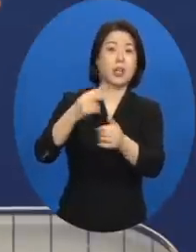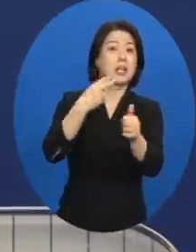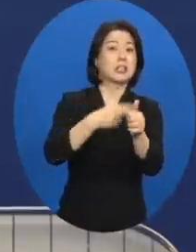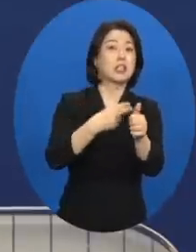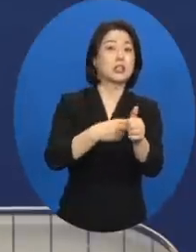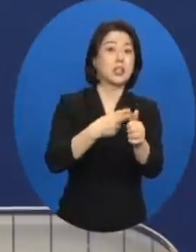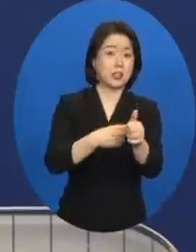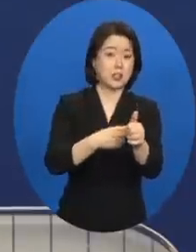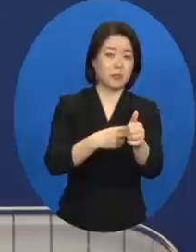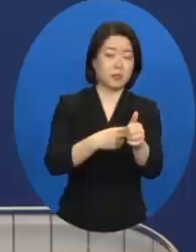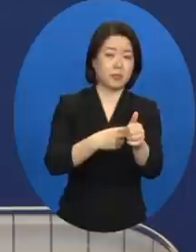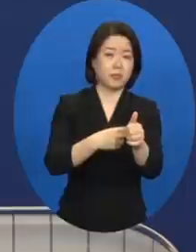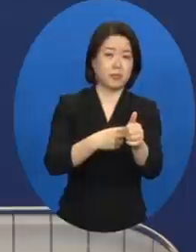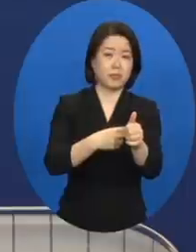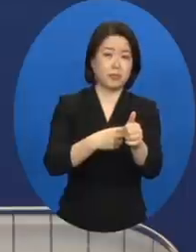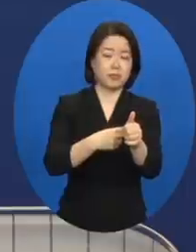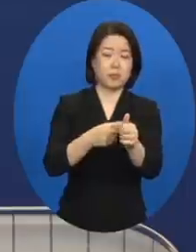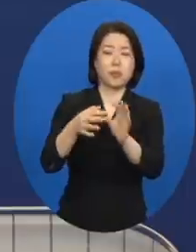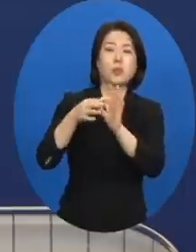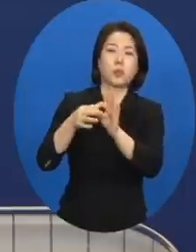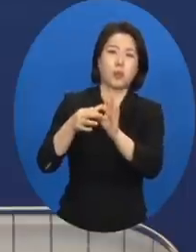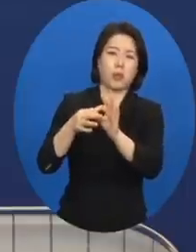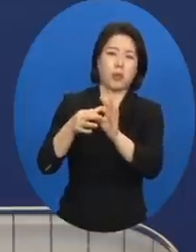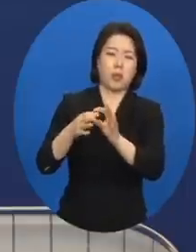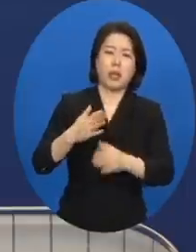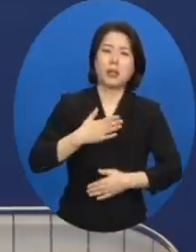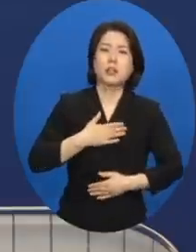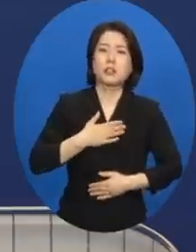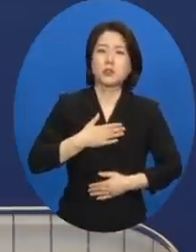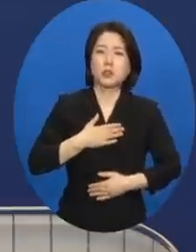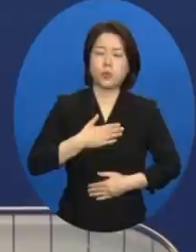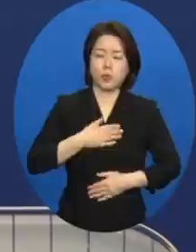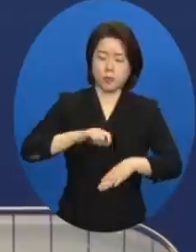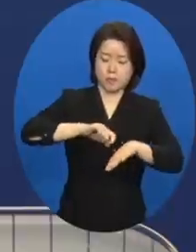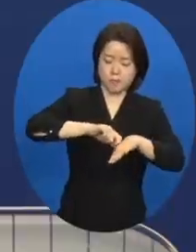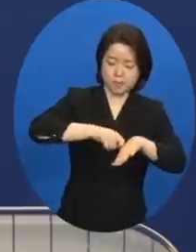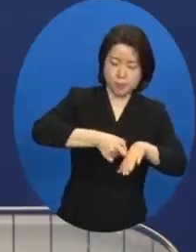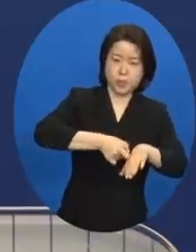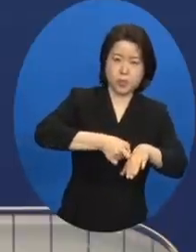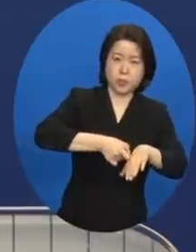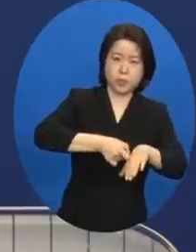선생님들을 통해서 저를 강제로 겨울